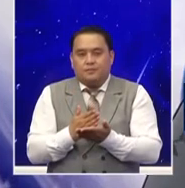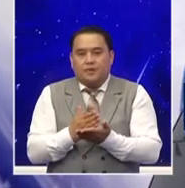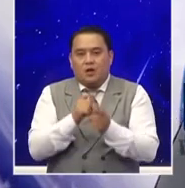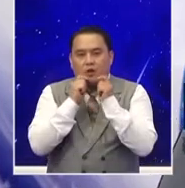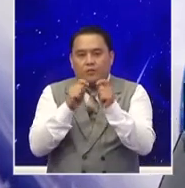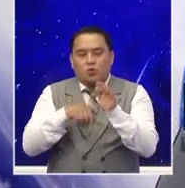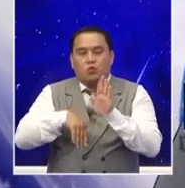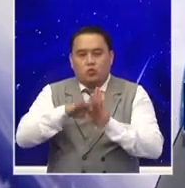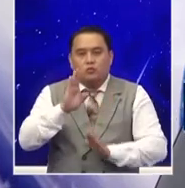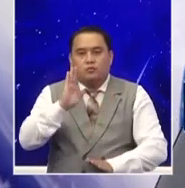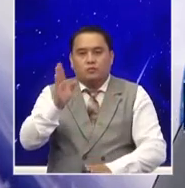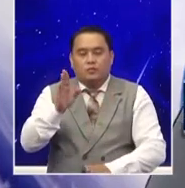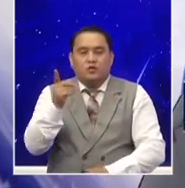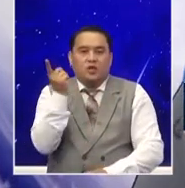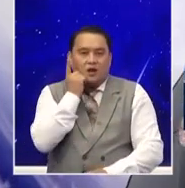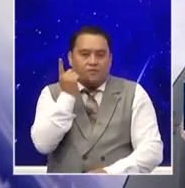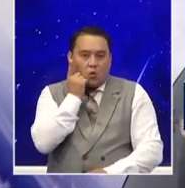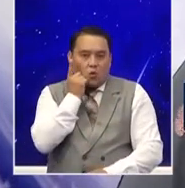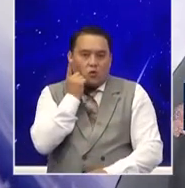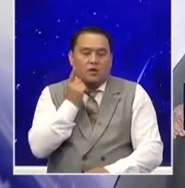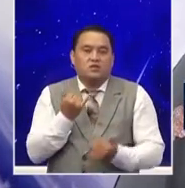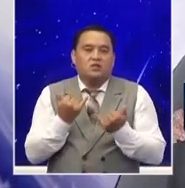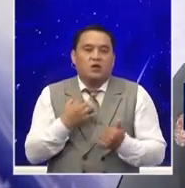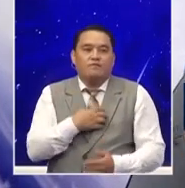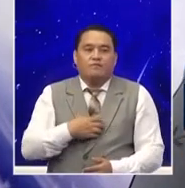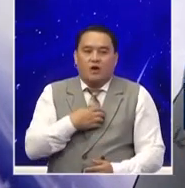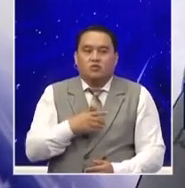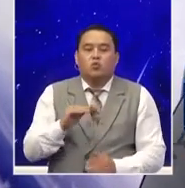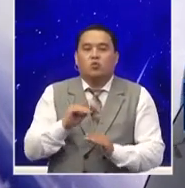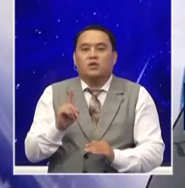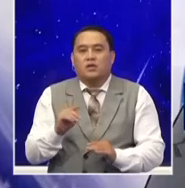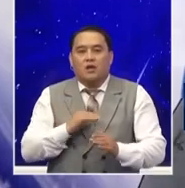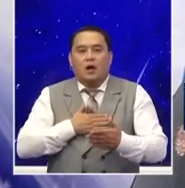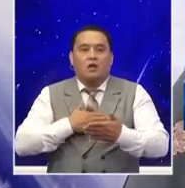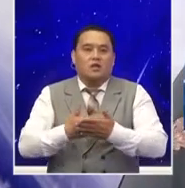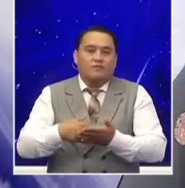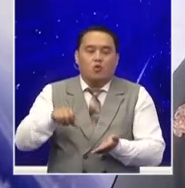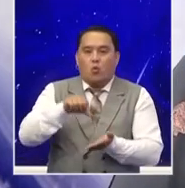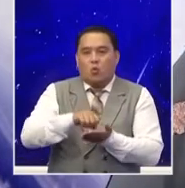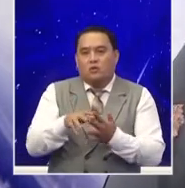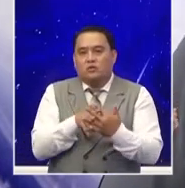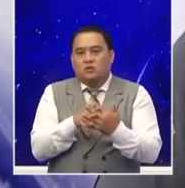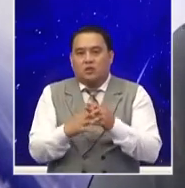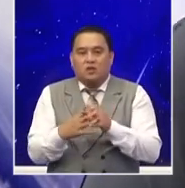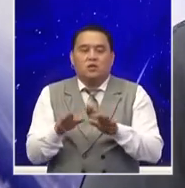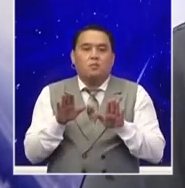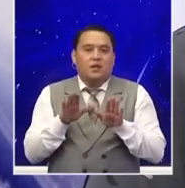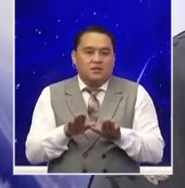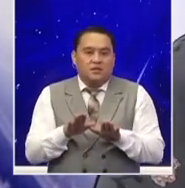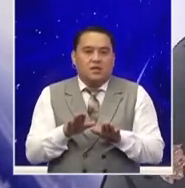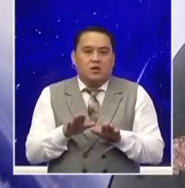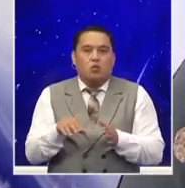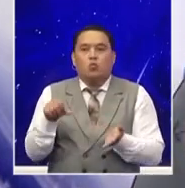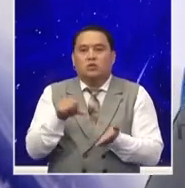вручены смартфоны. Это сейчас актуально, потому что дети принимают участие именно из сельской местности и